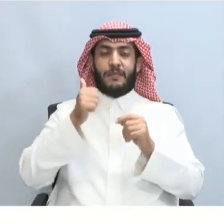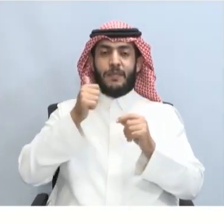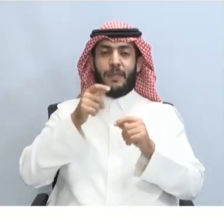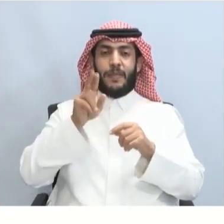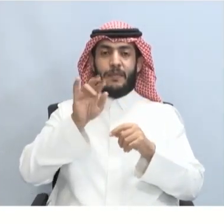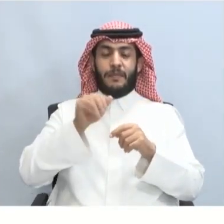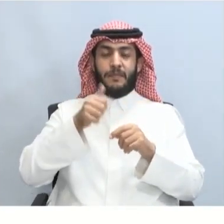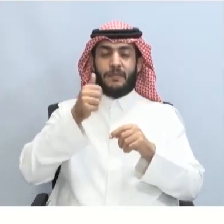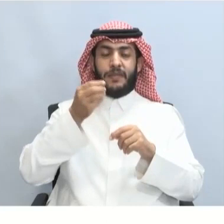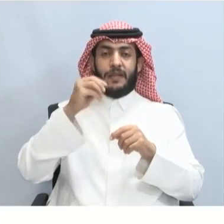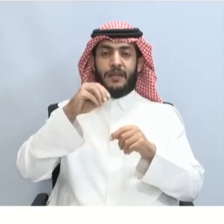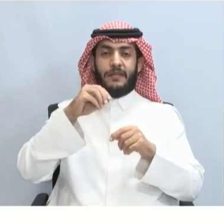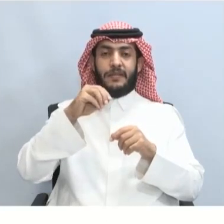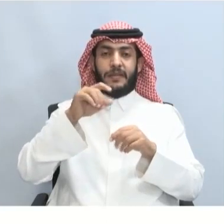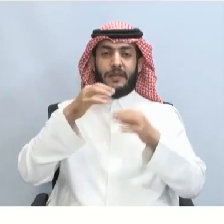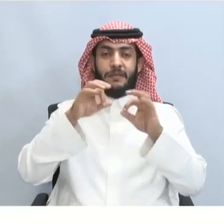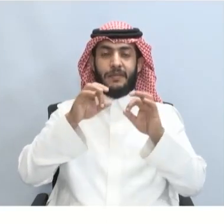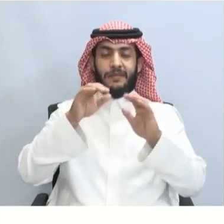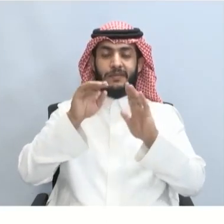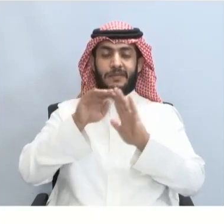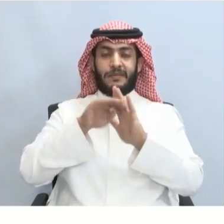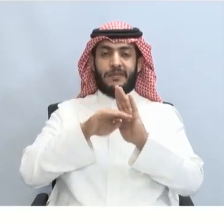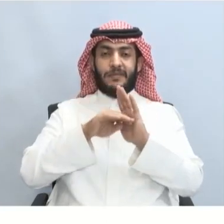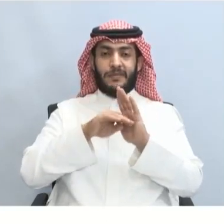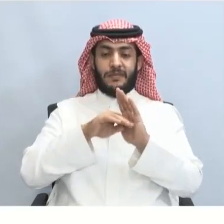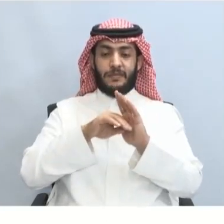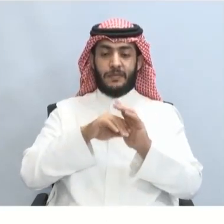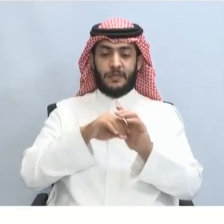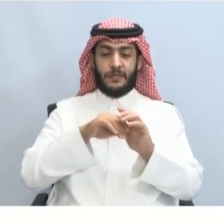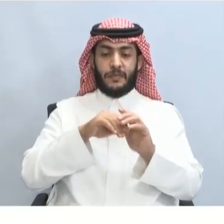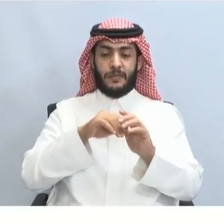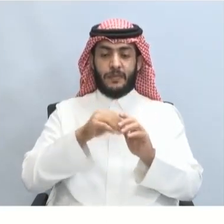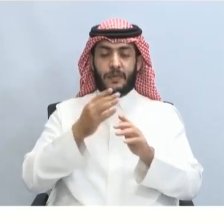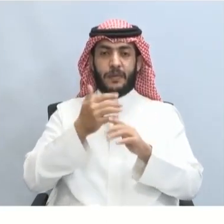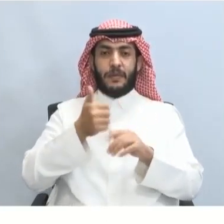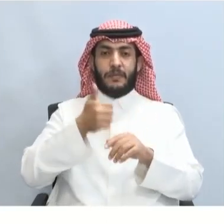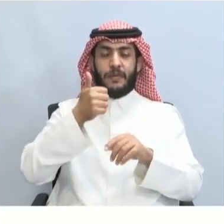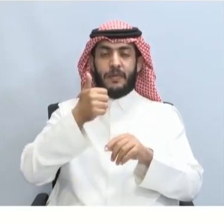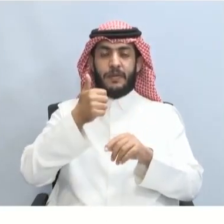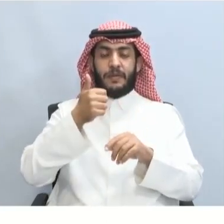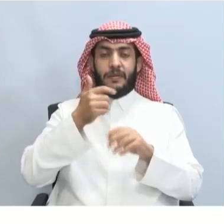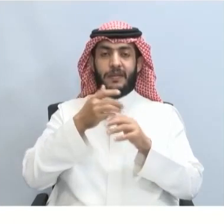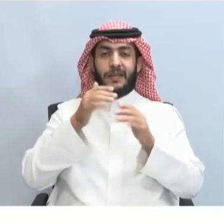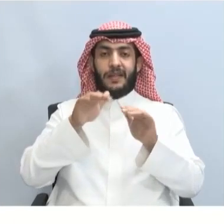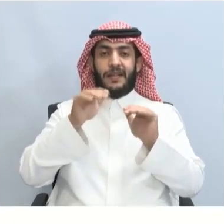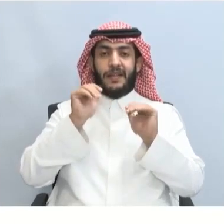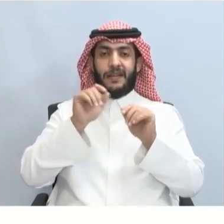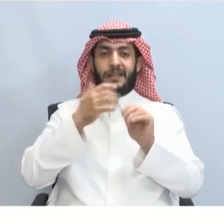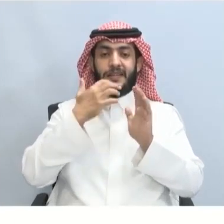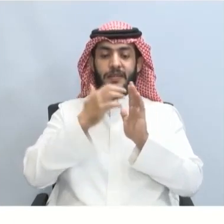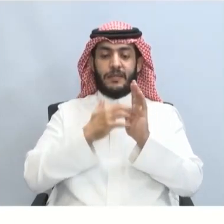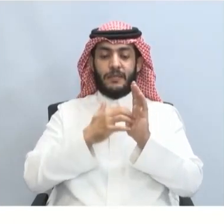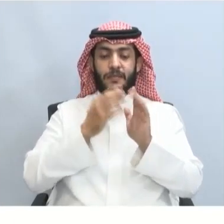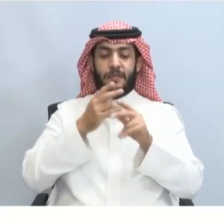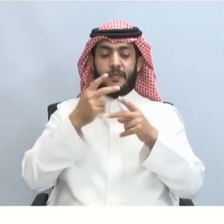يتم اضافته في كل فقره في كل نقطه تريد بها انهاء جزء من النص